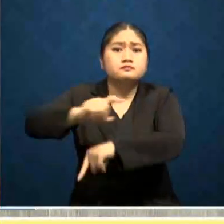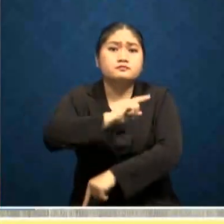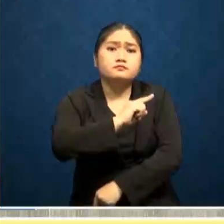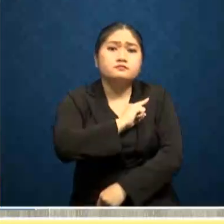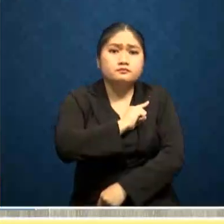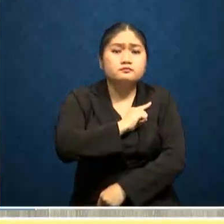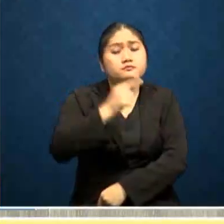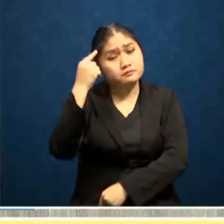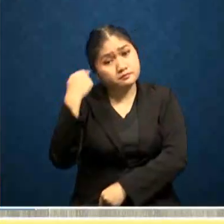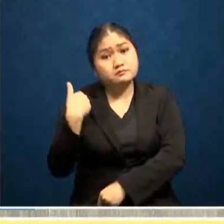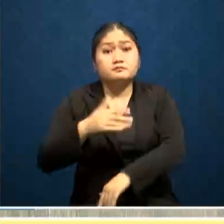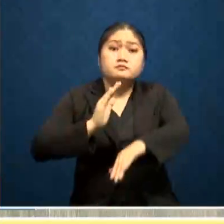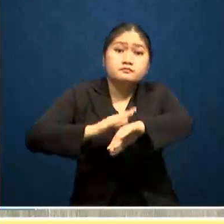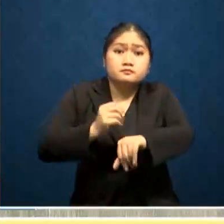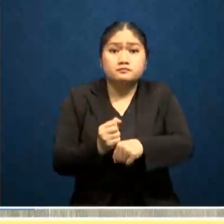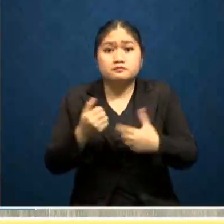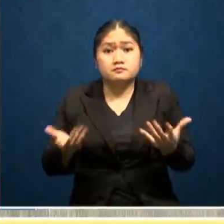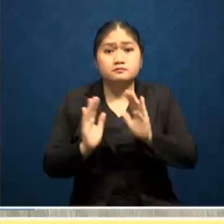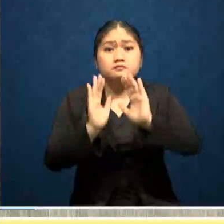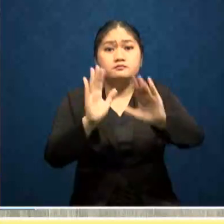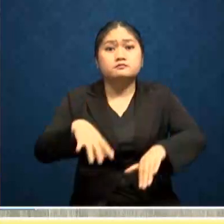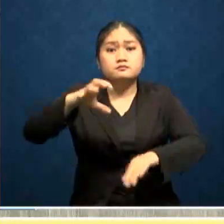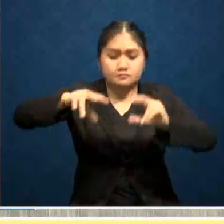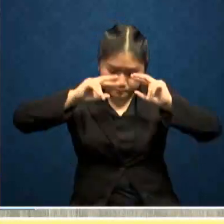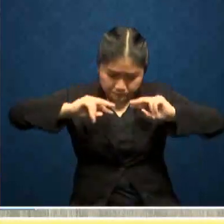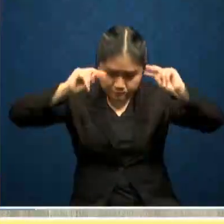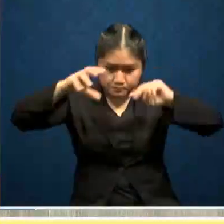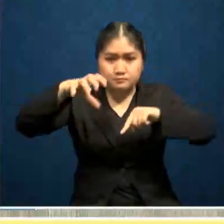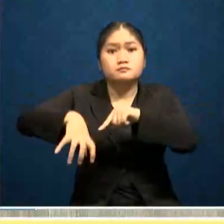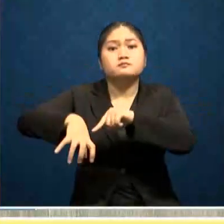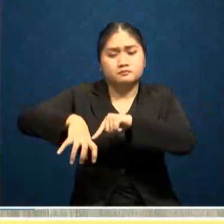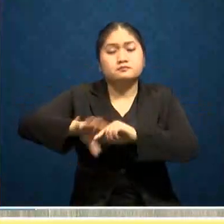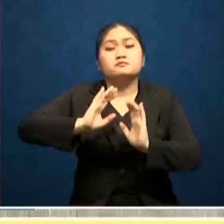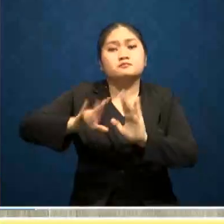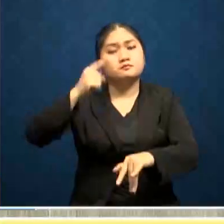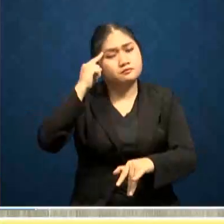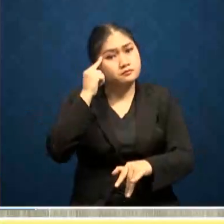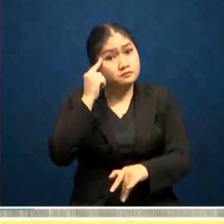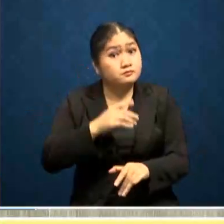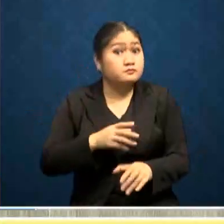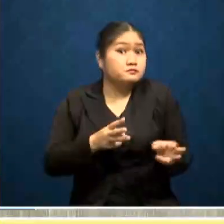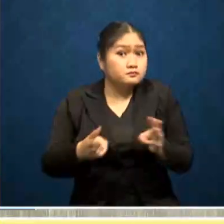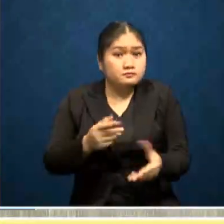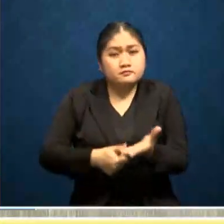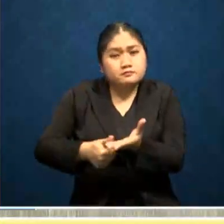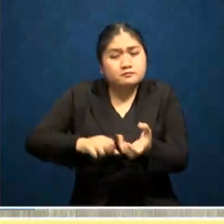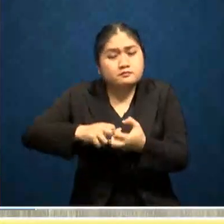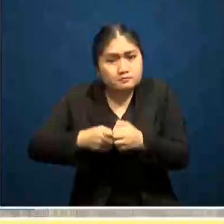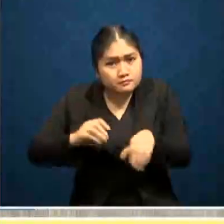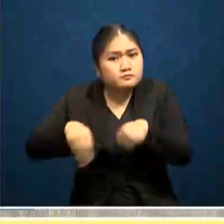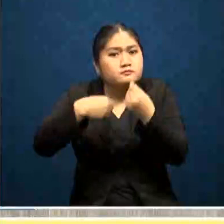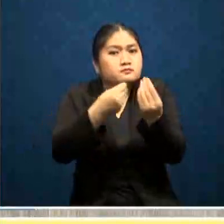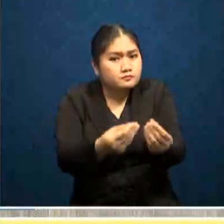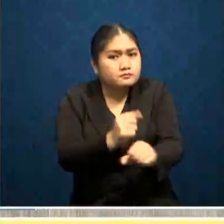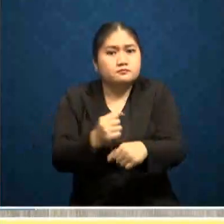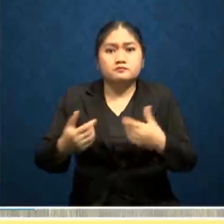การแจ้งเตือนเรื่องนี้ยังไงแล้วก็ฝากไปถงสำนกในโยกเลยนะครัว่าหาแนวทางแก้ไขเปวหาเรื่องนี้ให้กับชุมชน เขาร